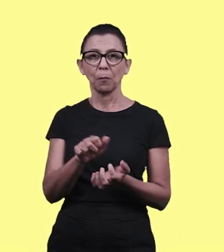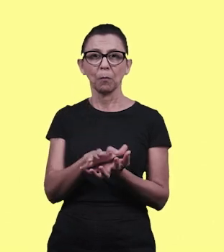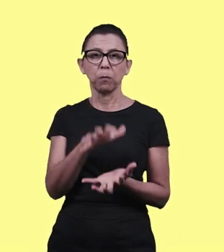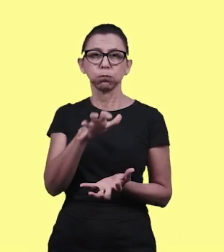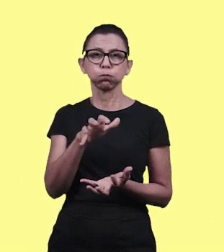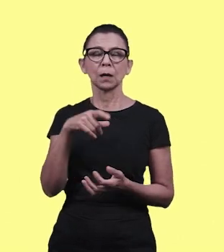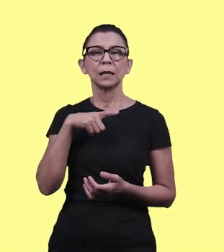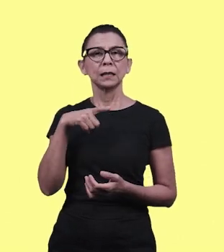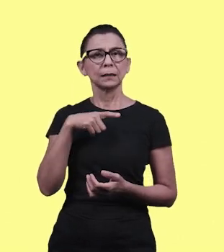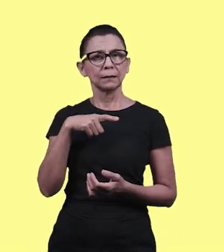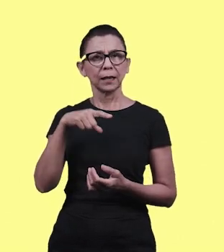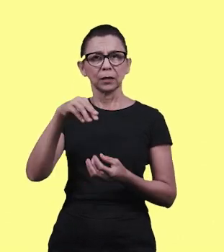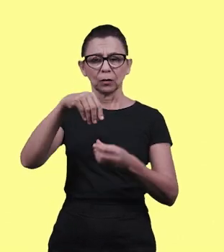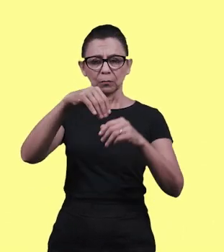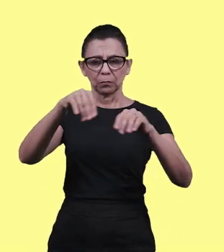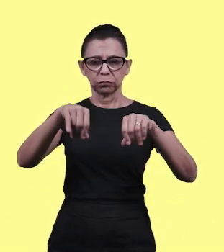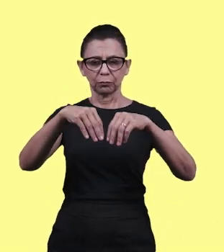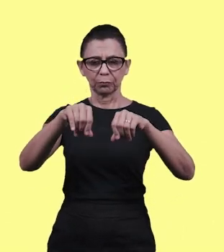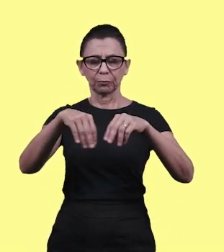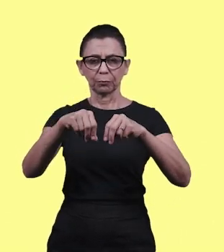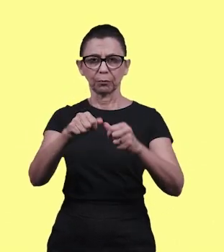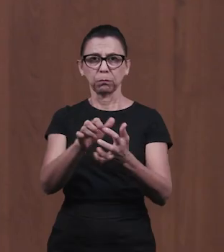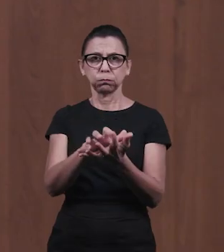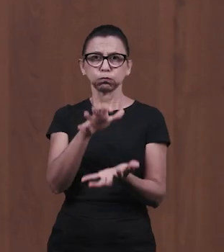этом хлебе, есть закваска или